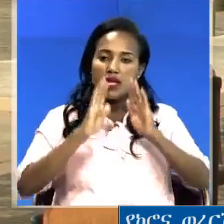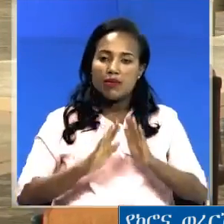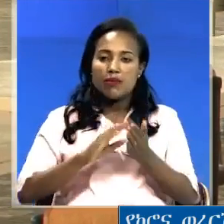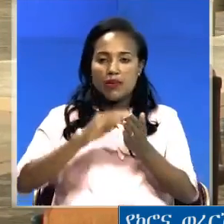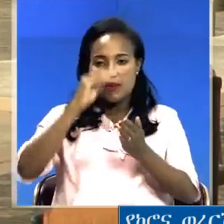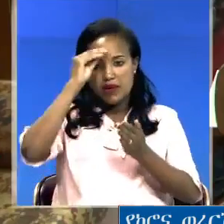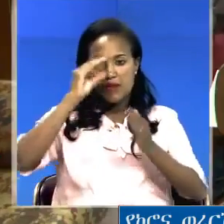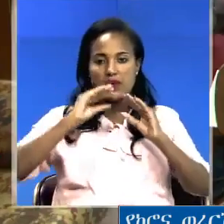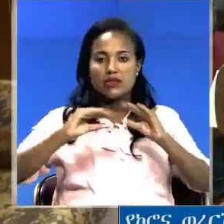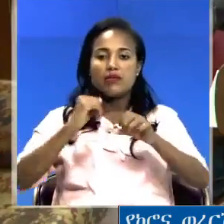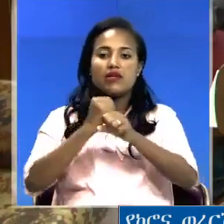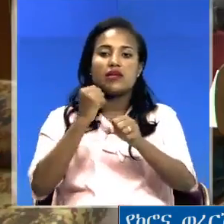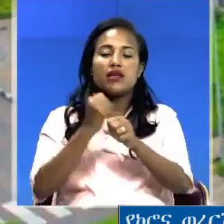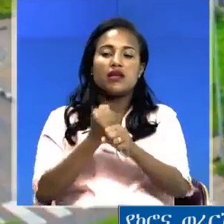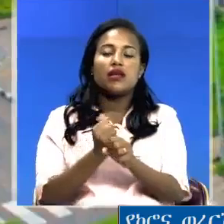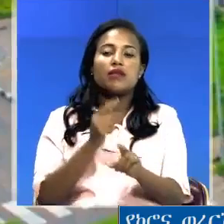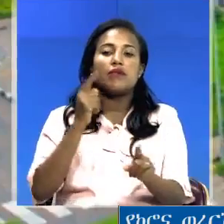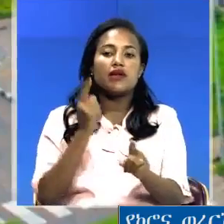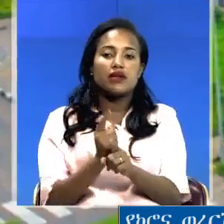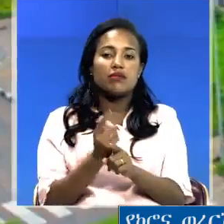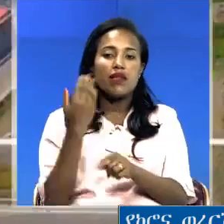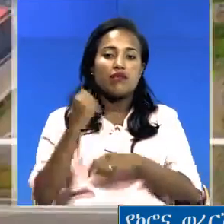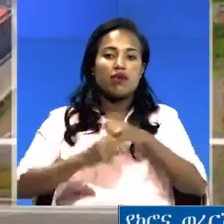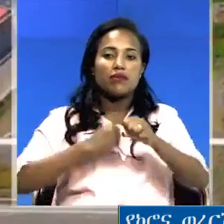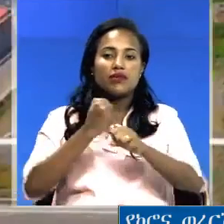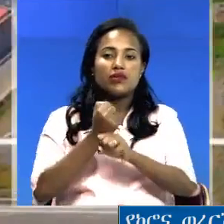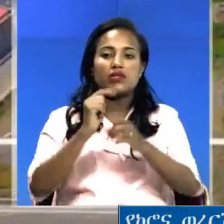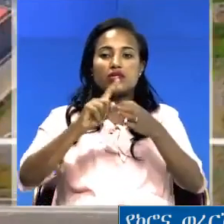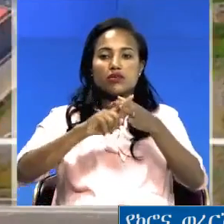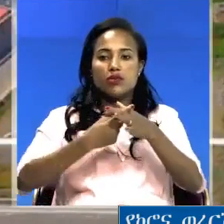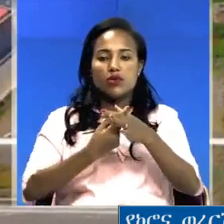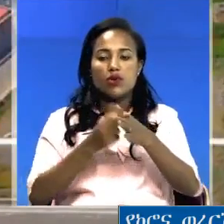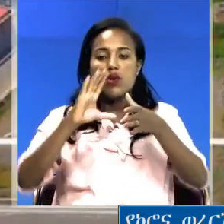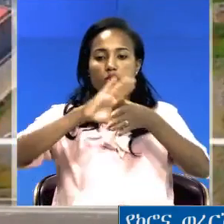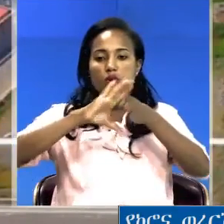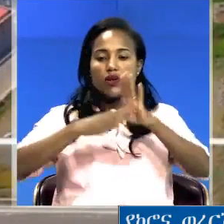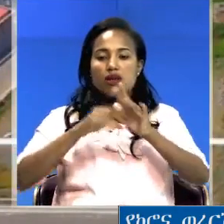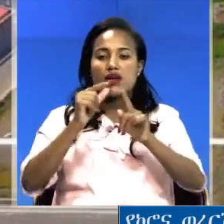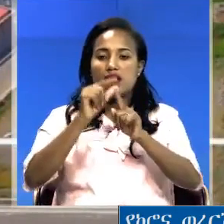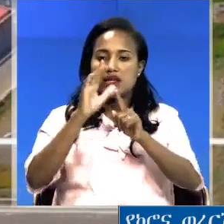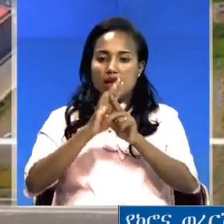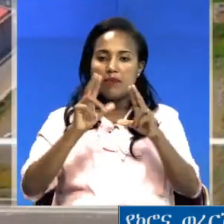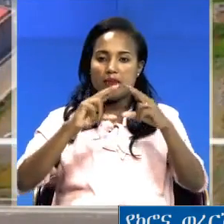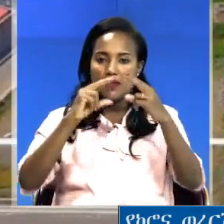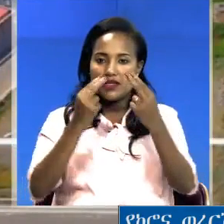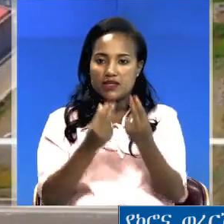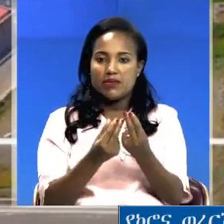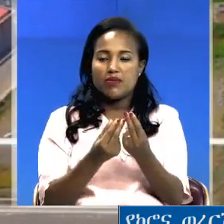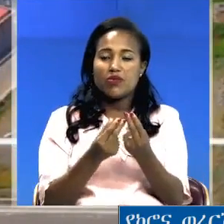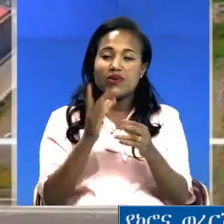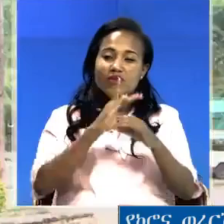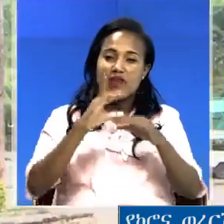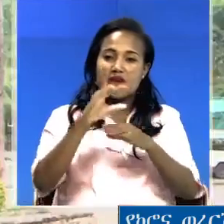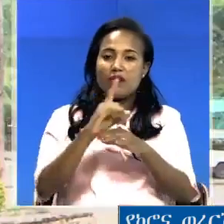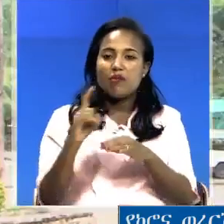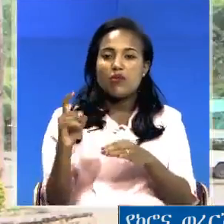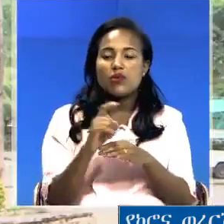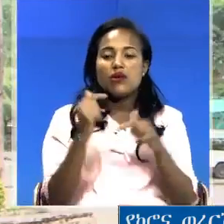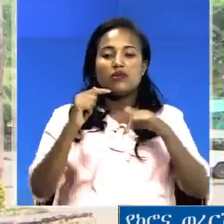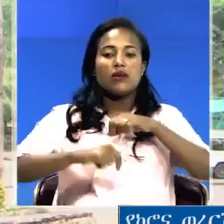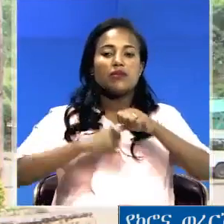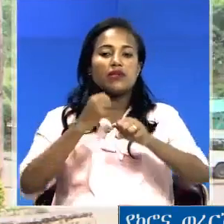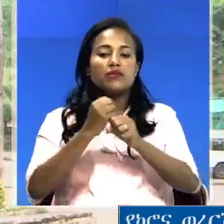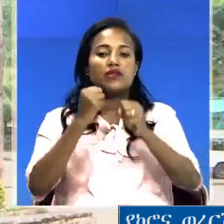ማስተማር ስራውን ለማረጋጋት ባለፈው አመት የተጀመረው የጎንደር ቃልኪናን ቤተሰብ ሚናም ከፍተኛ በመሆኑ ዘንድሮም